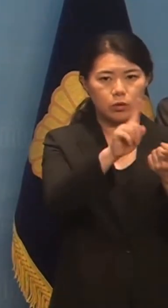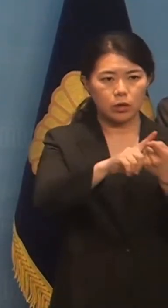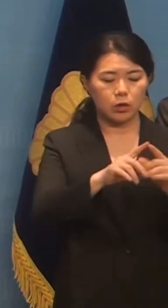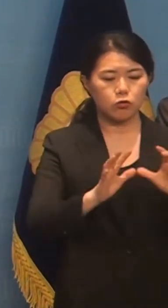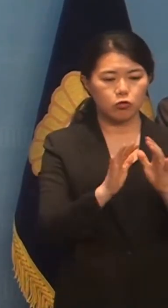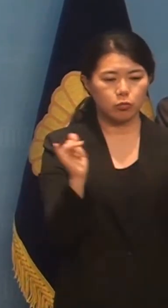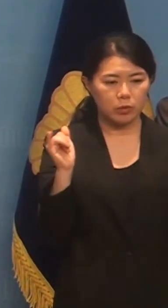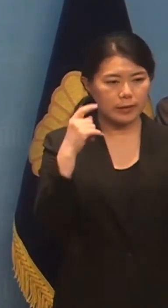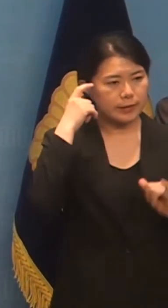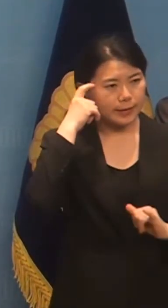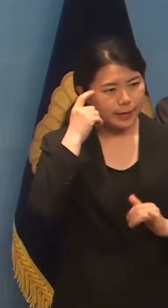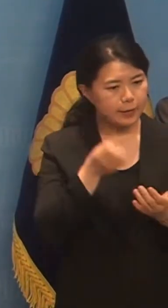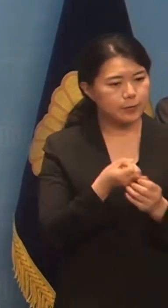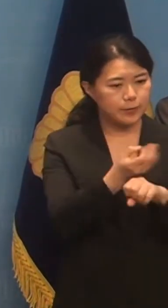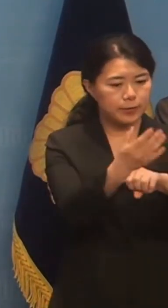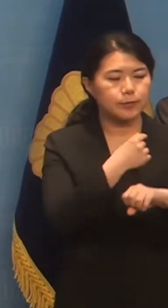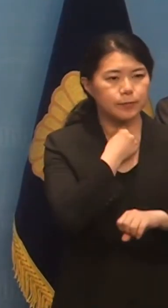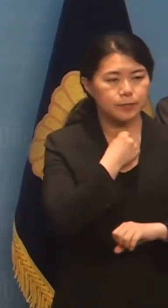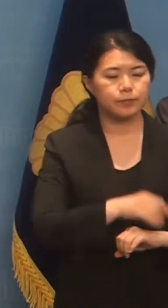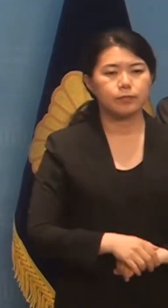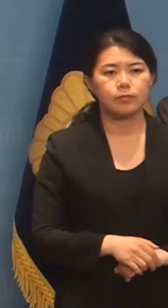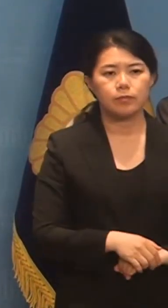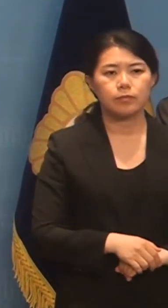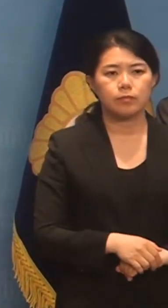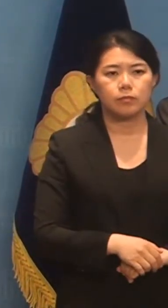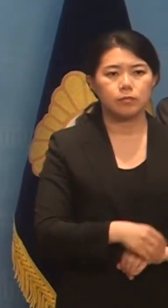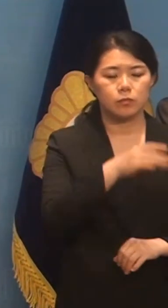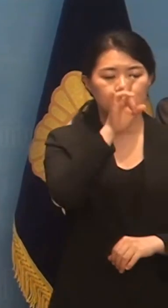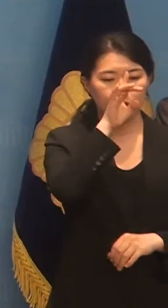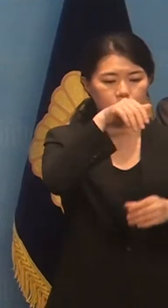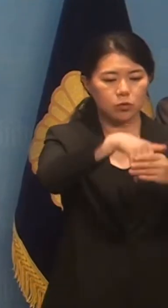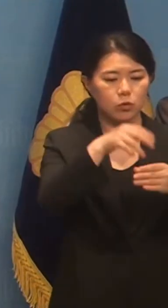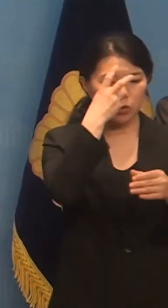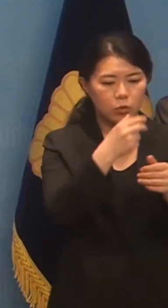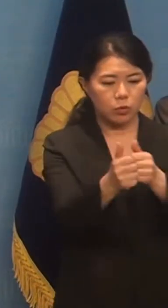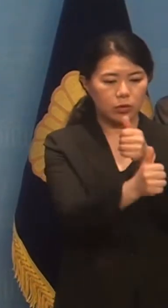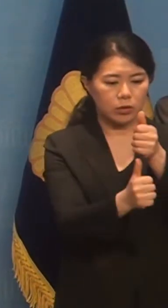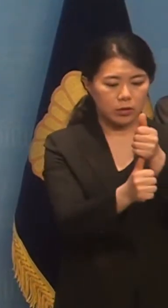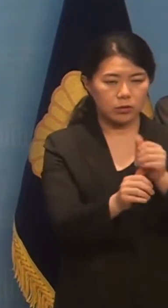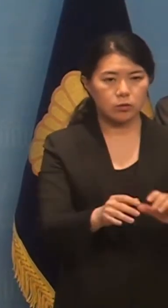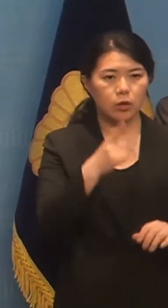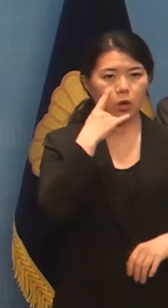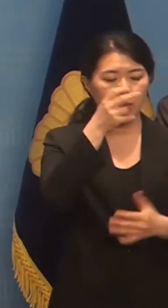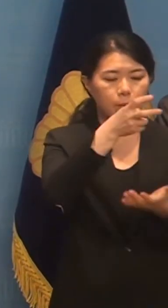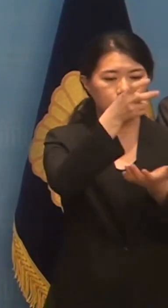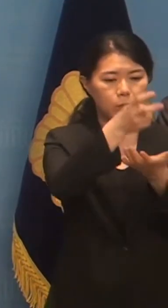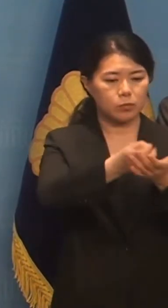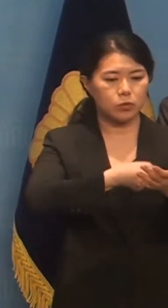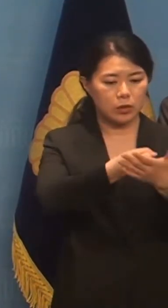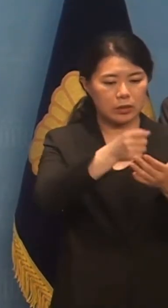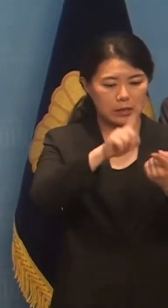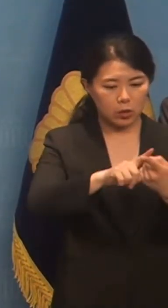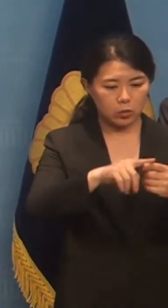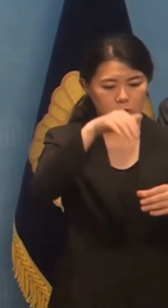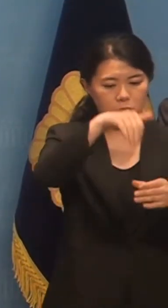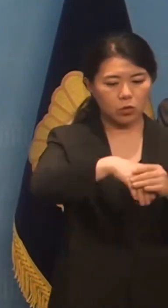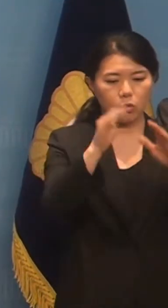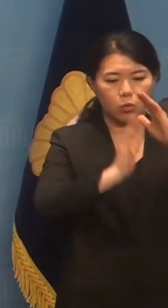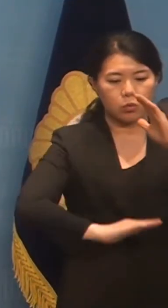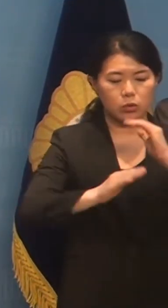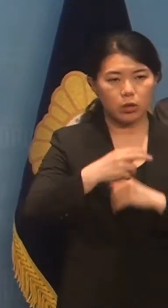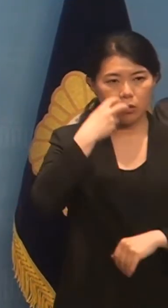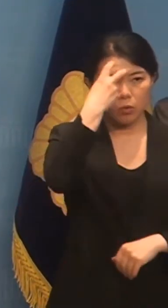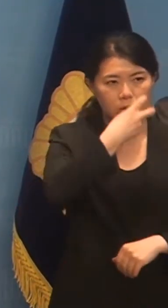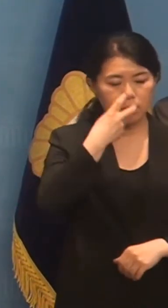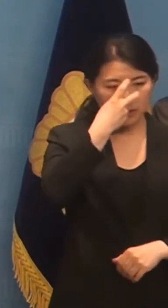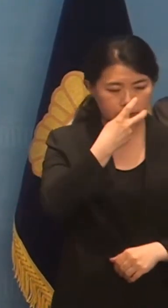국민들의 목소리를 전달하고자 합니다. 먼저 중앙선관위는 헌법이 정한 선거의 공정한